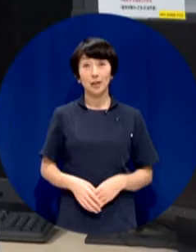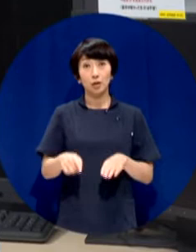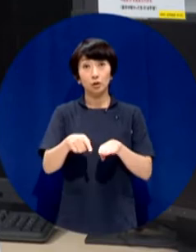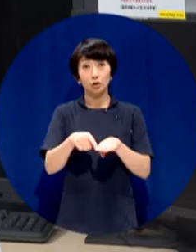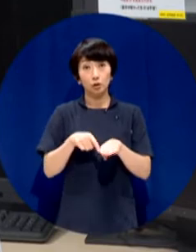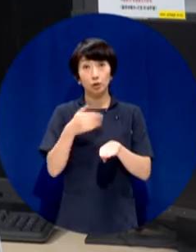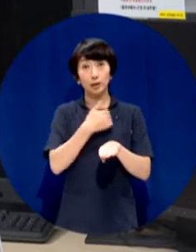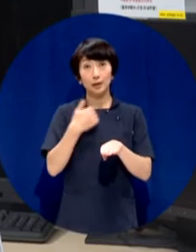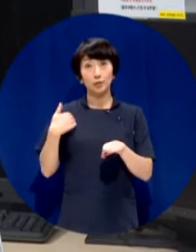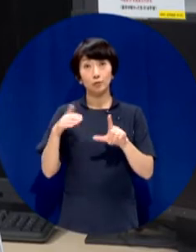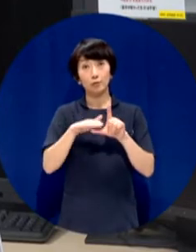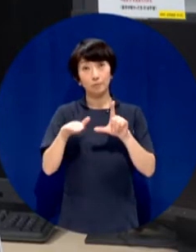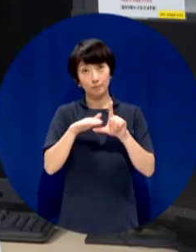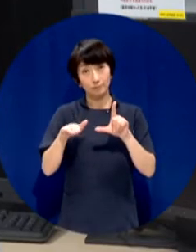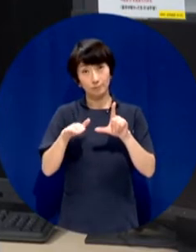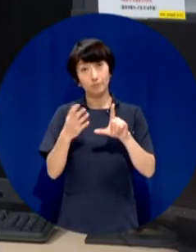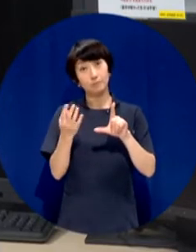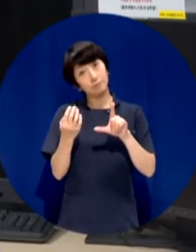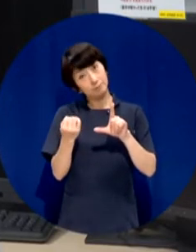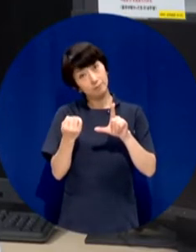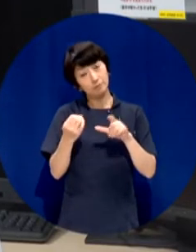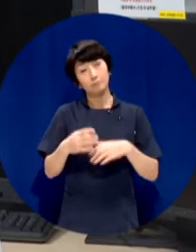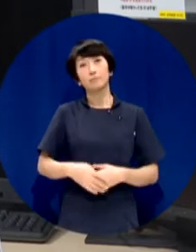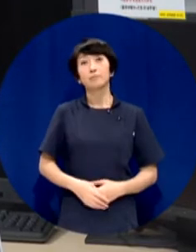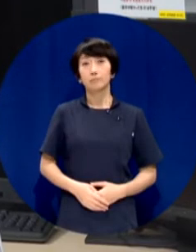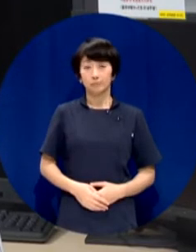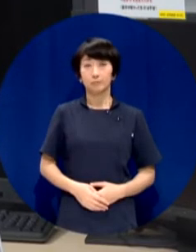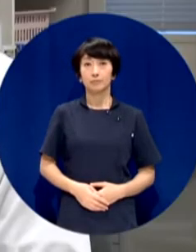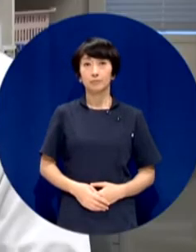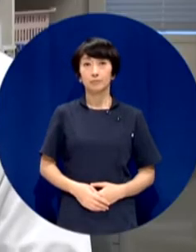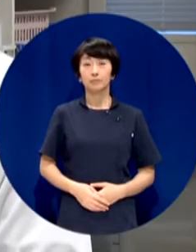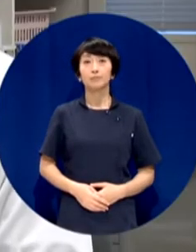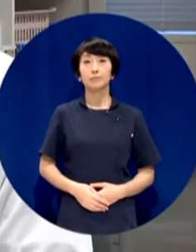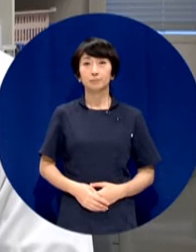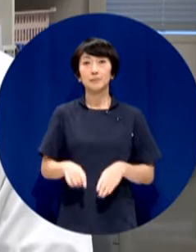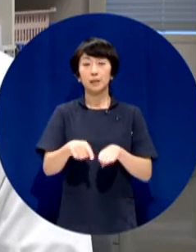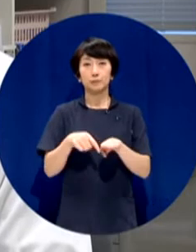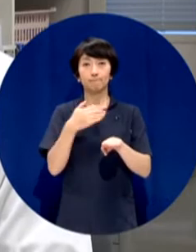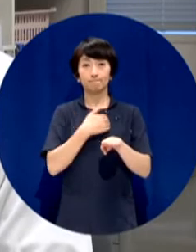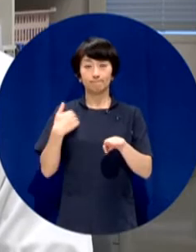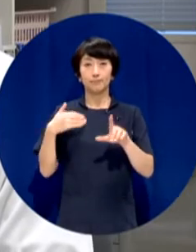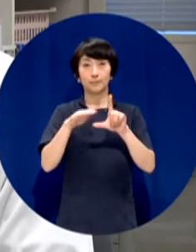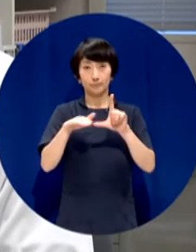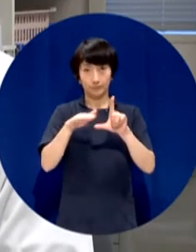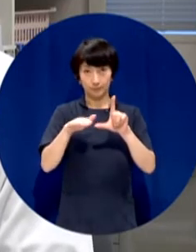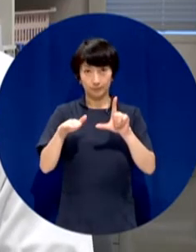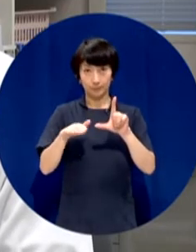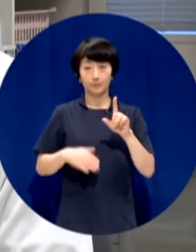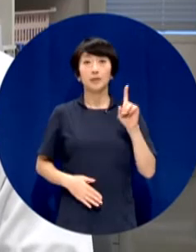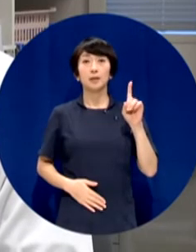手術可能な進行度とはどのくらいの状態のことを言うんでしょうか。 手術可能な、進行度と